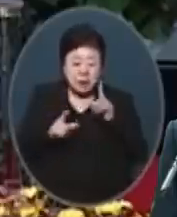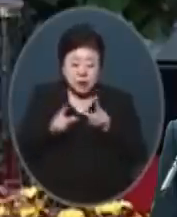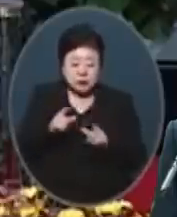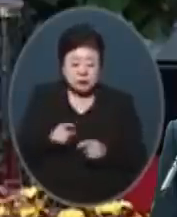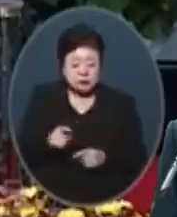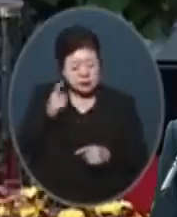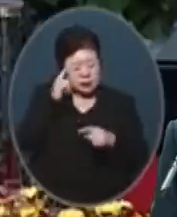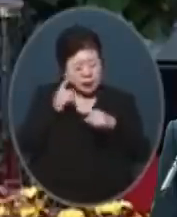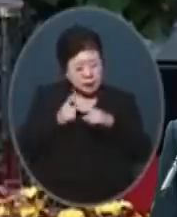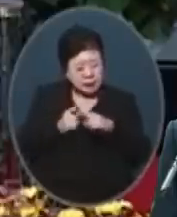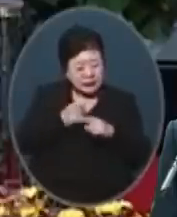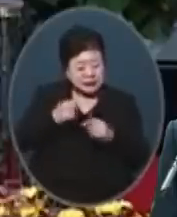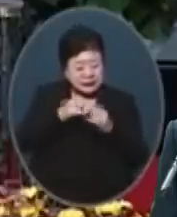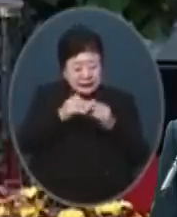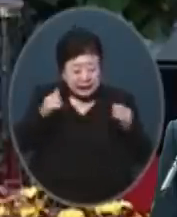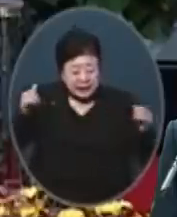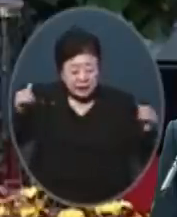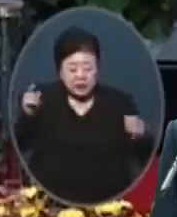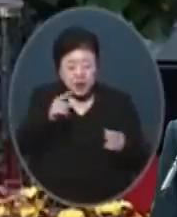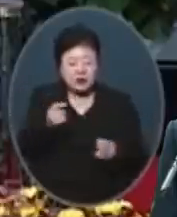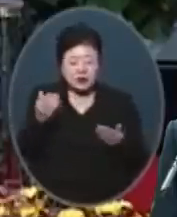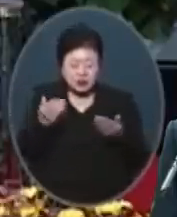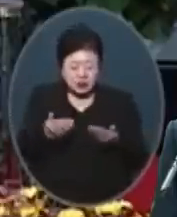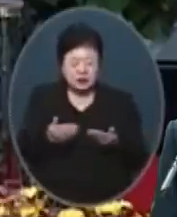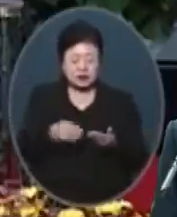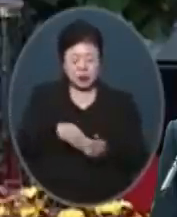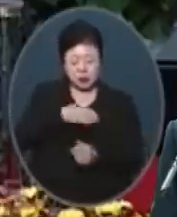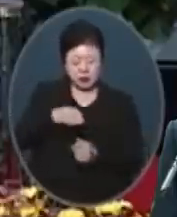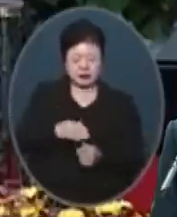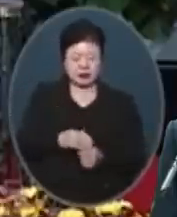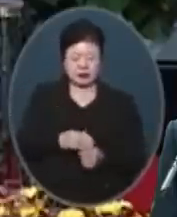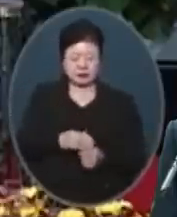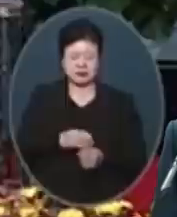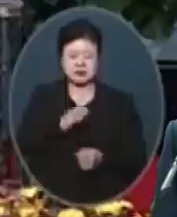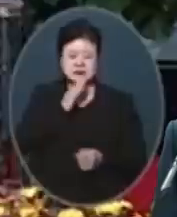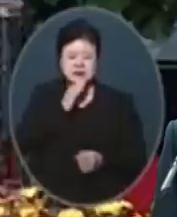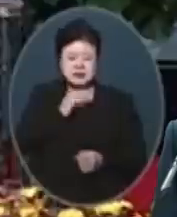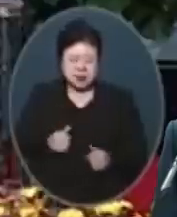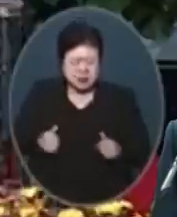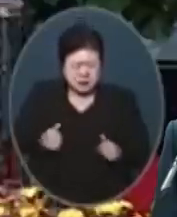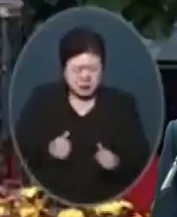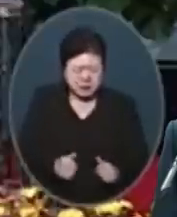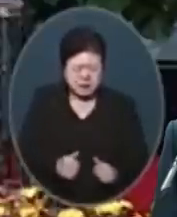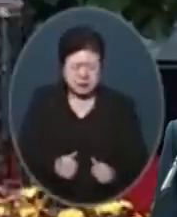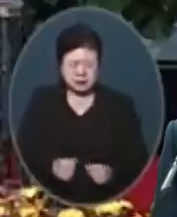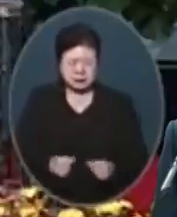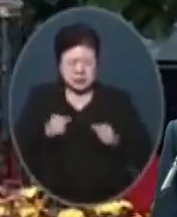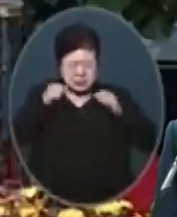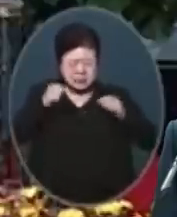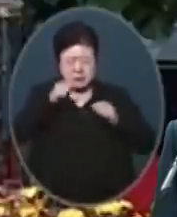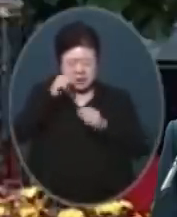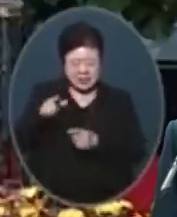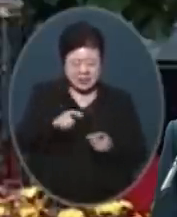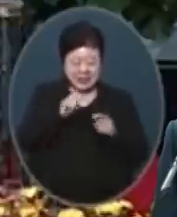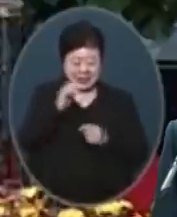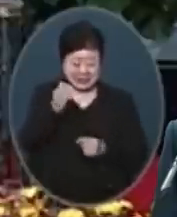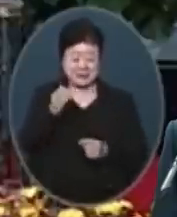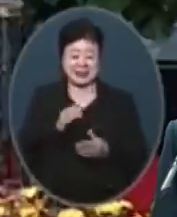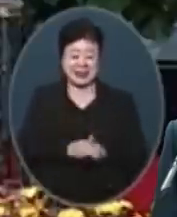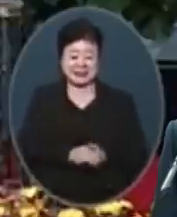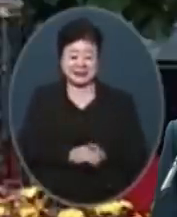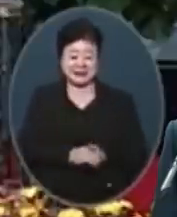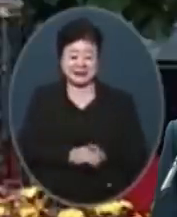긍정적인 자화상을 가진 사람은 어떤지 환경에서도 밝히 적극적이고 힘차게 살아가는 것입니다.